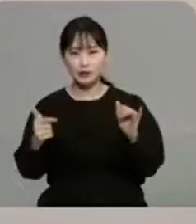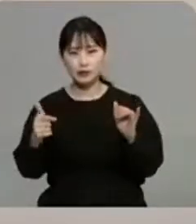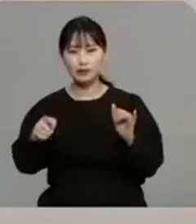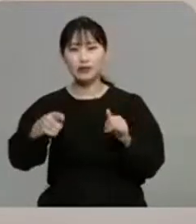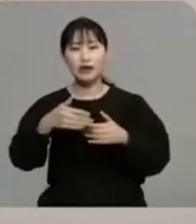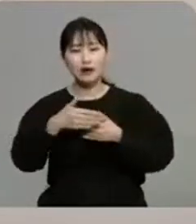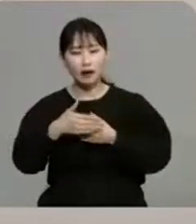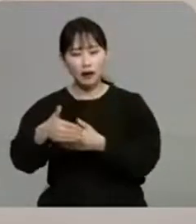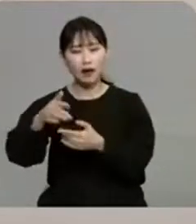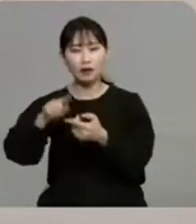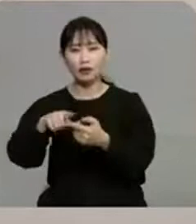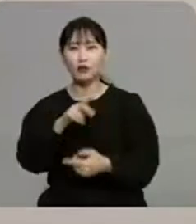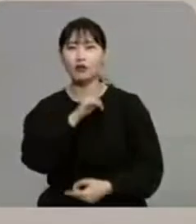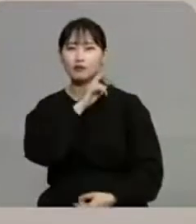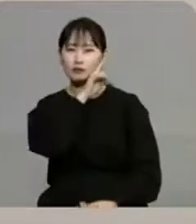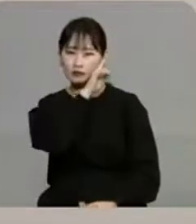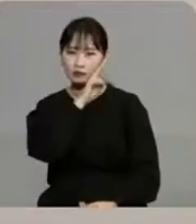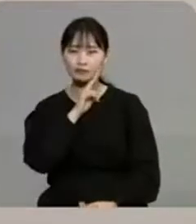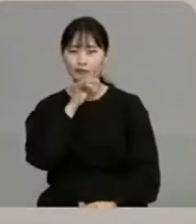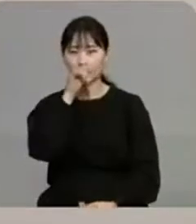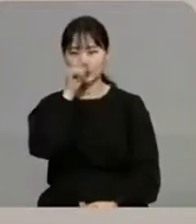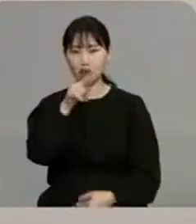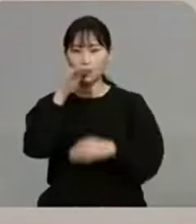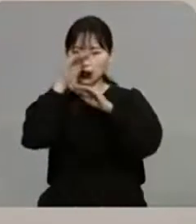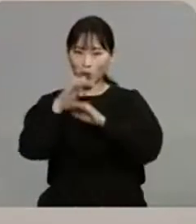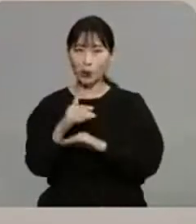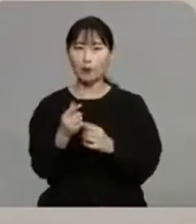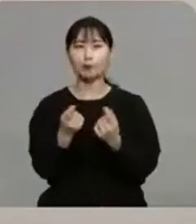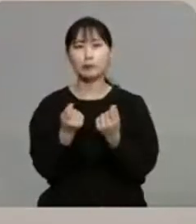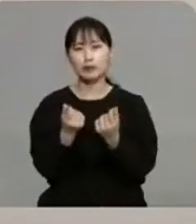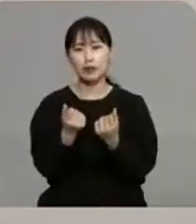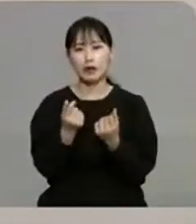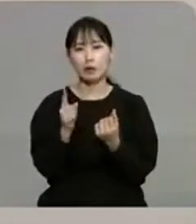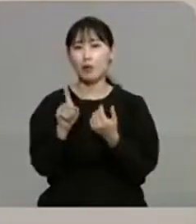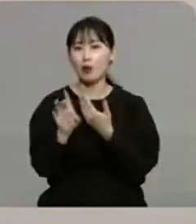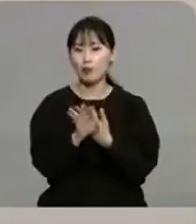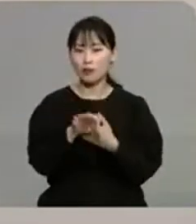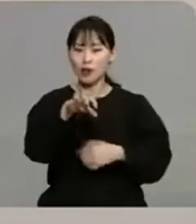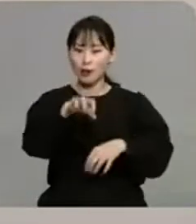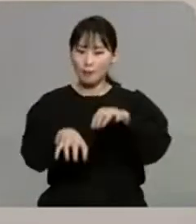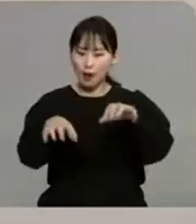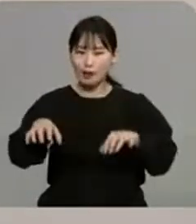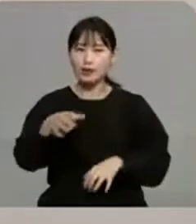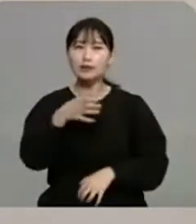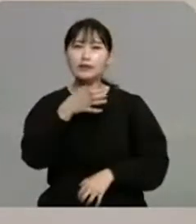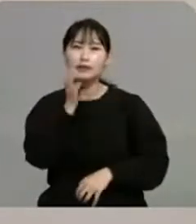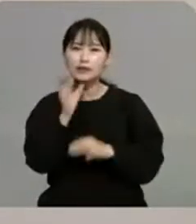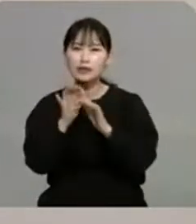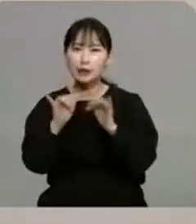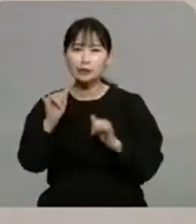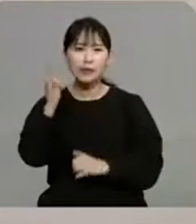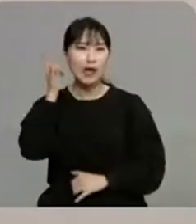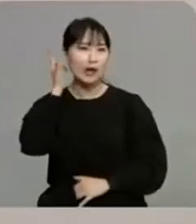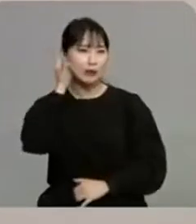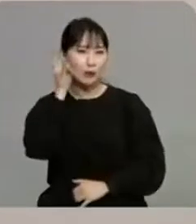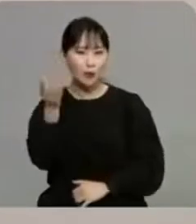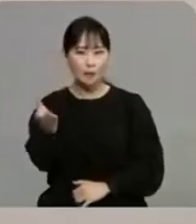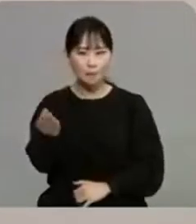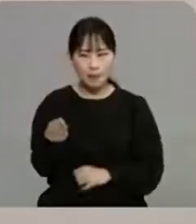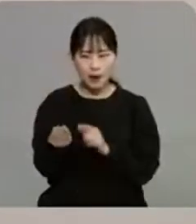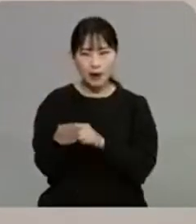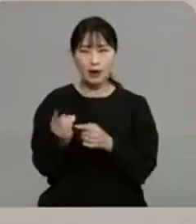있습니다 의욕에 내용이 모두 비슷한데요 마을로 인들의 휴대전화를 통한 대리투표 가 의심된다는 주장입니다